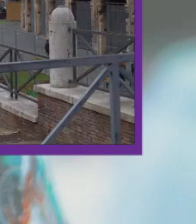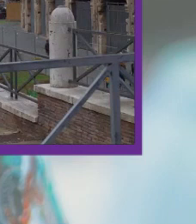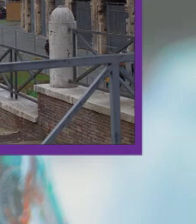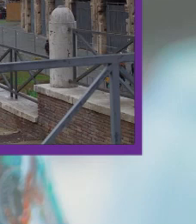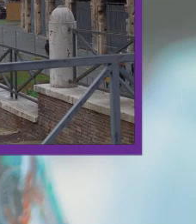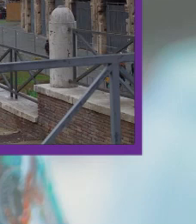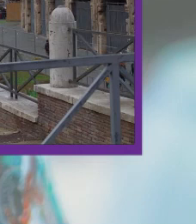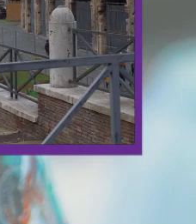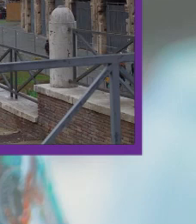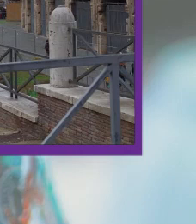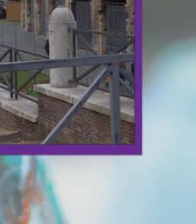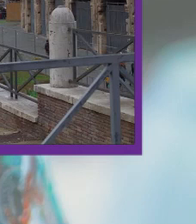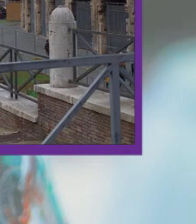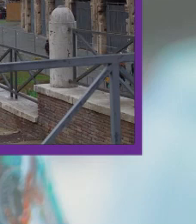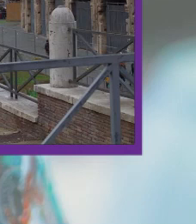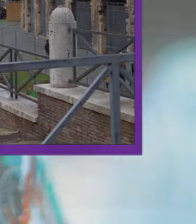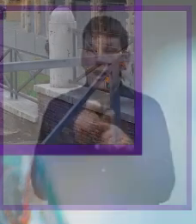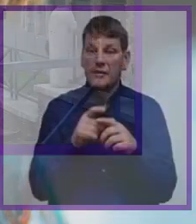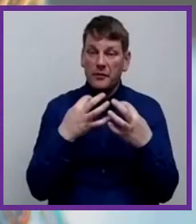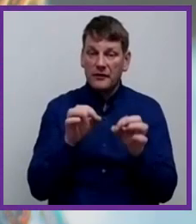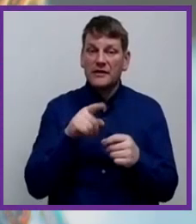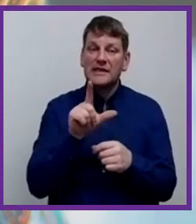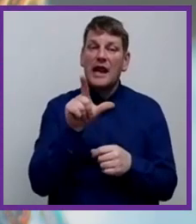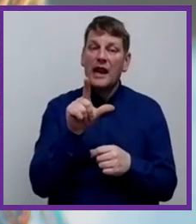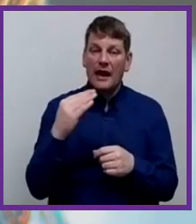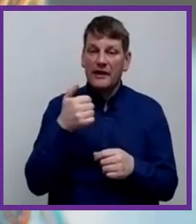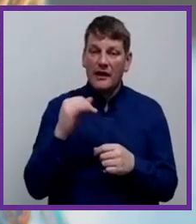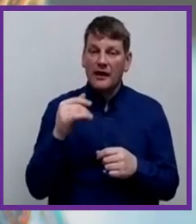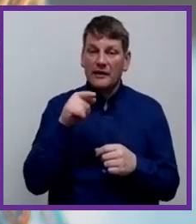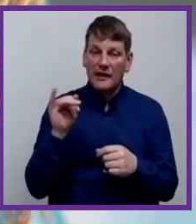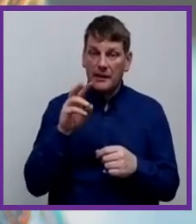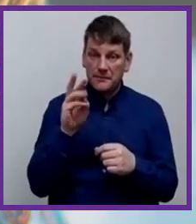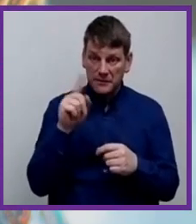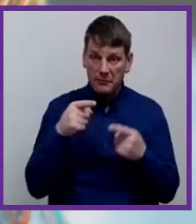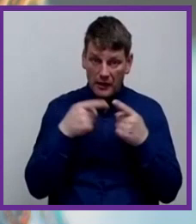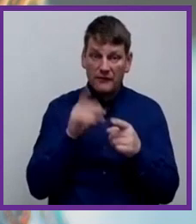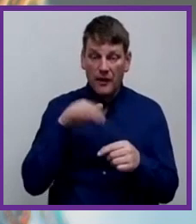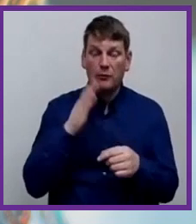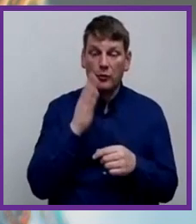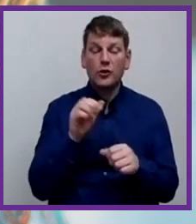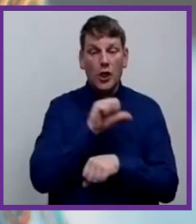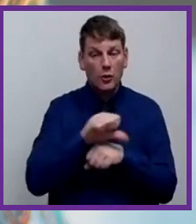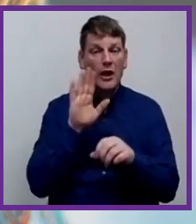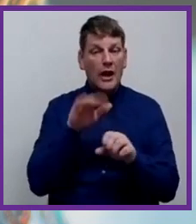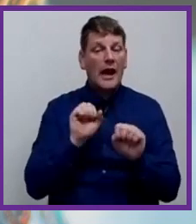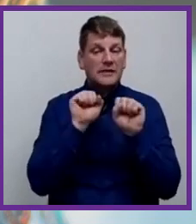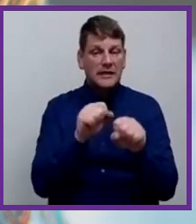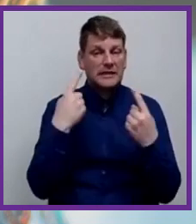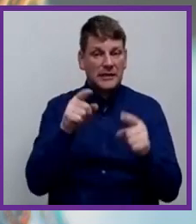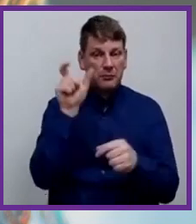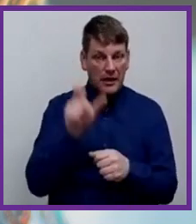ierobežot vārda brīvību, jo tas ir leģitīms mērķis, ka vārda brīvība var tikt ierobežot, lai aizsargātu citas personas